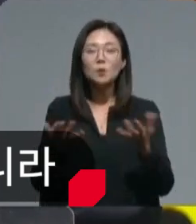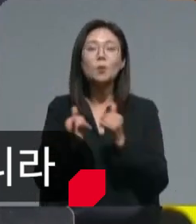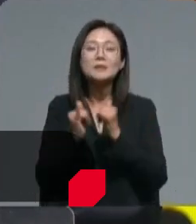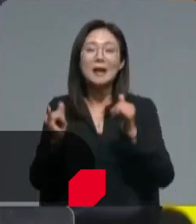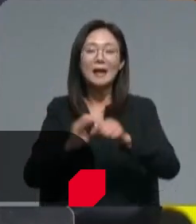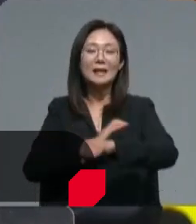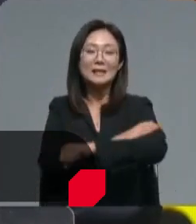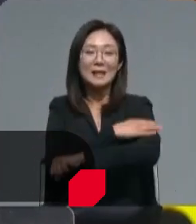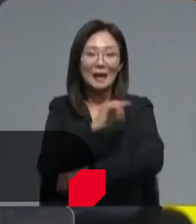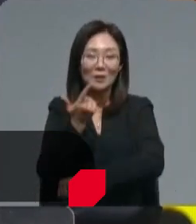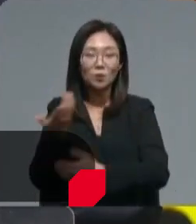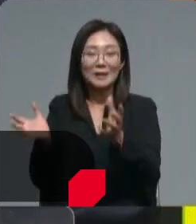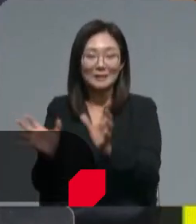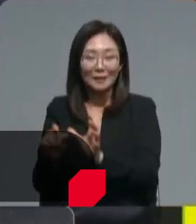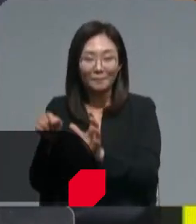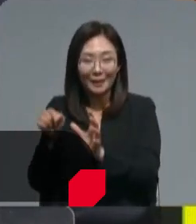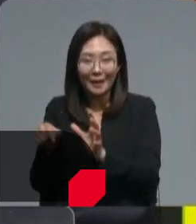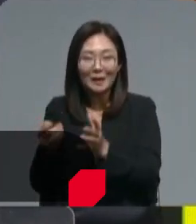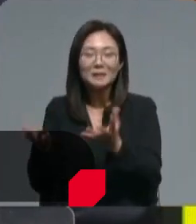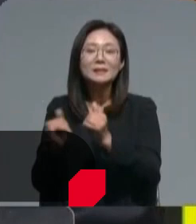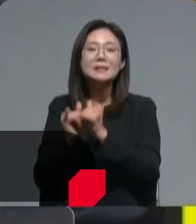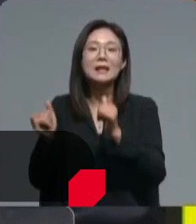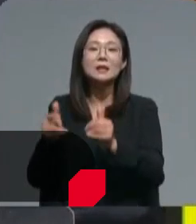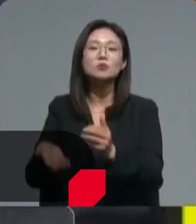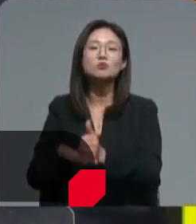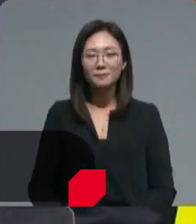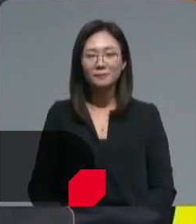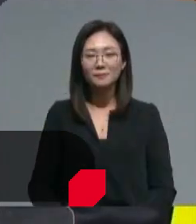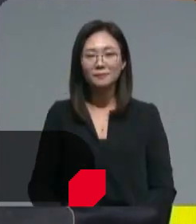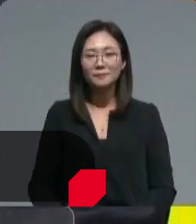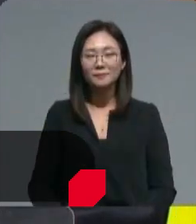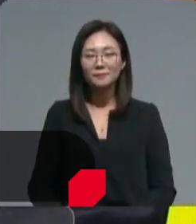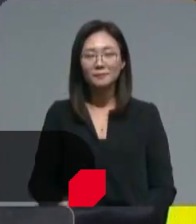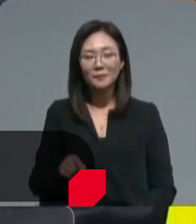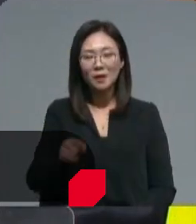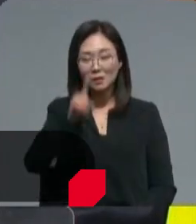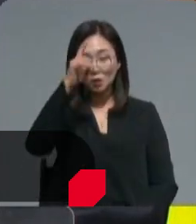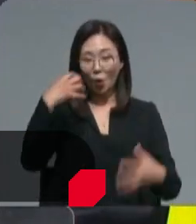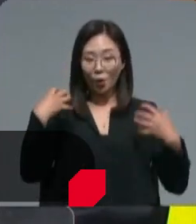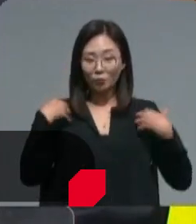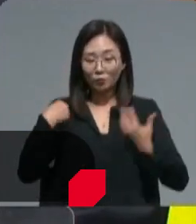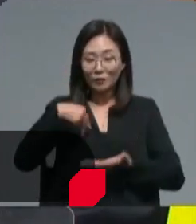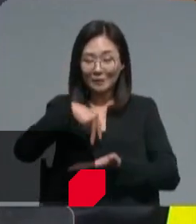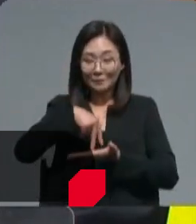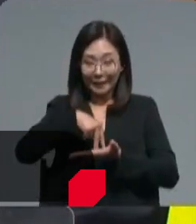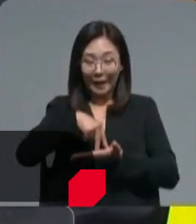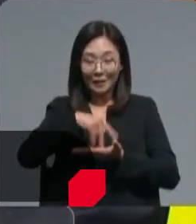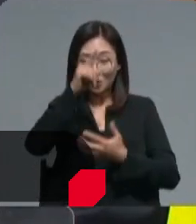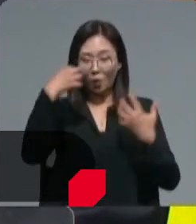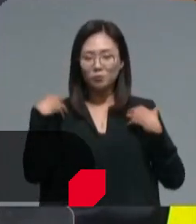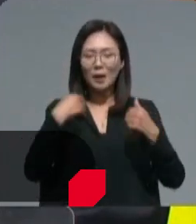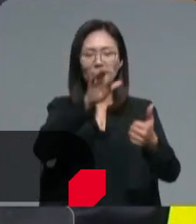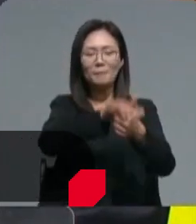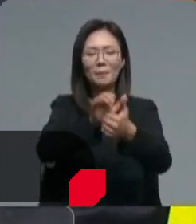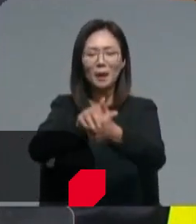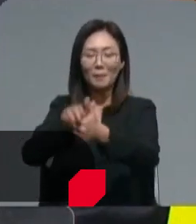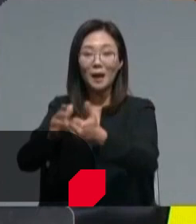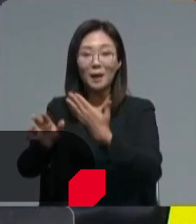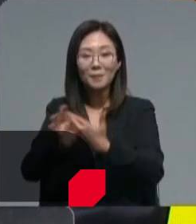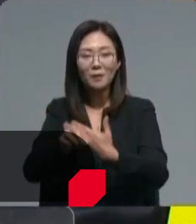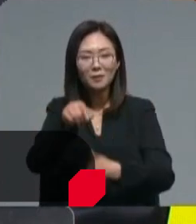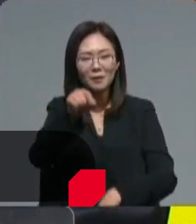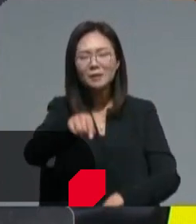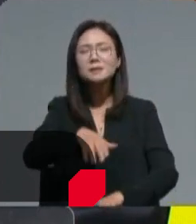아니라 노조에서 근로자들이 추천하는 겁니다. 오히려 정부에서 마구 임명한 사람들이